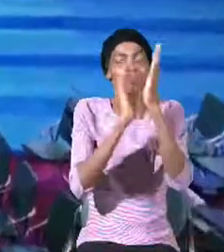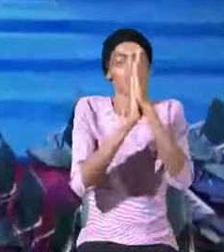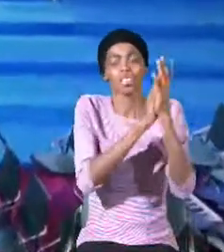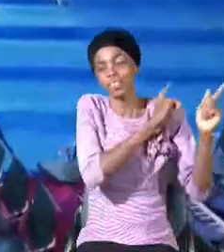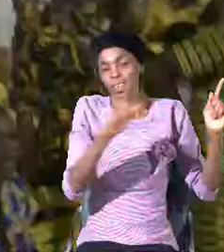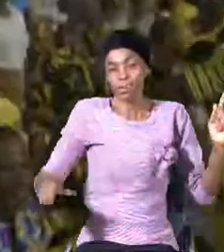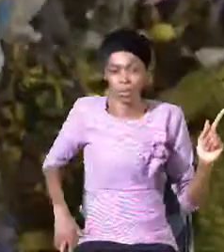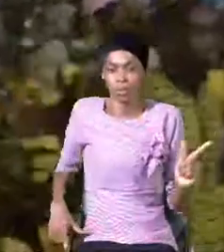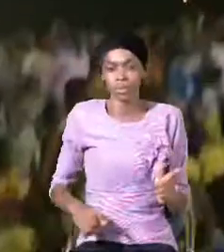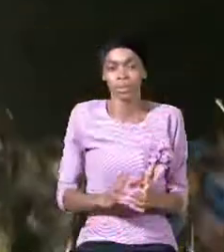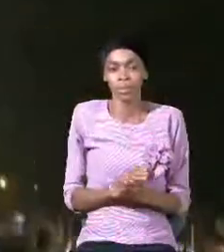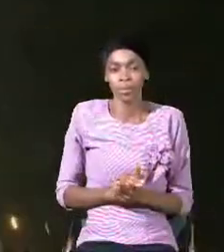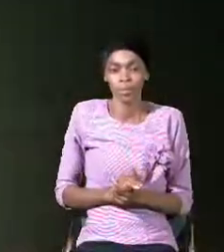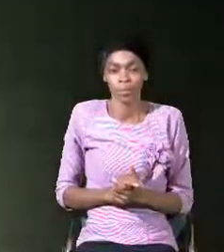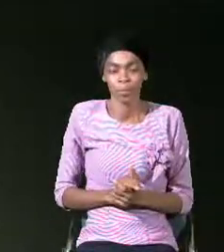Gloire à Dieu.